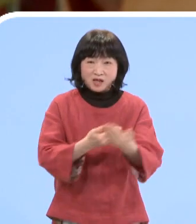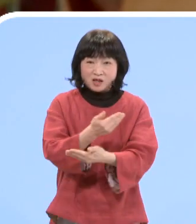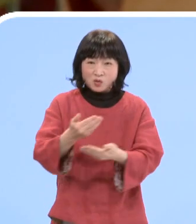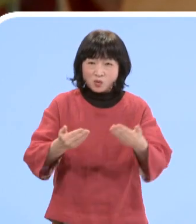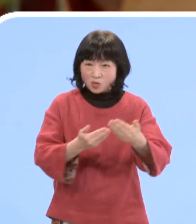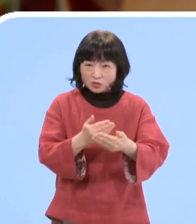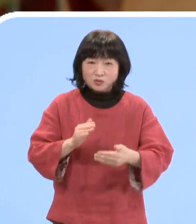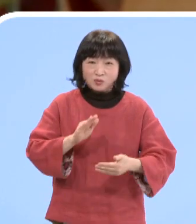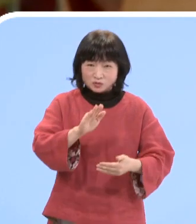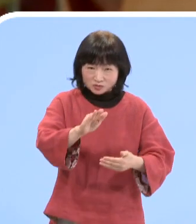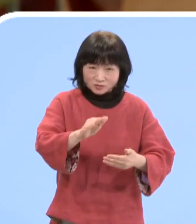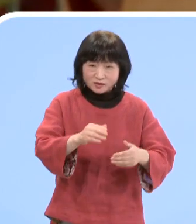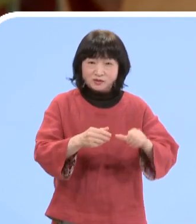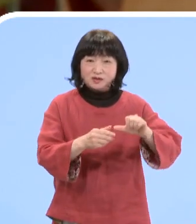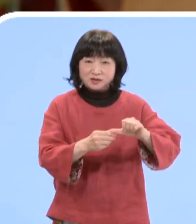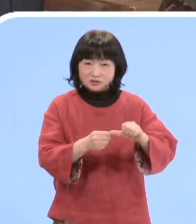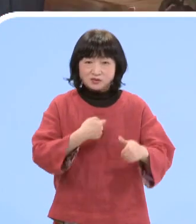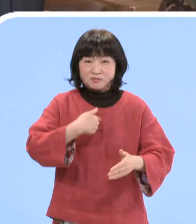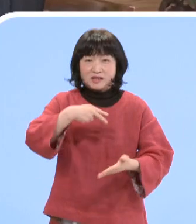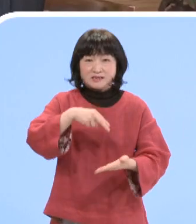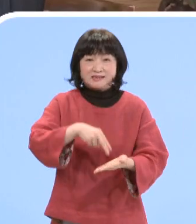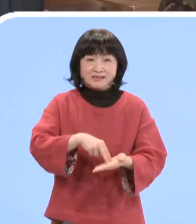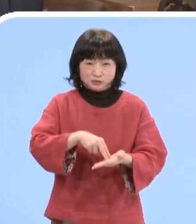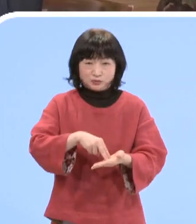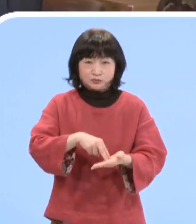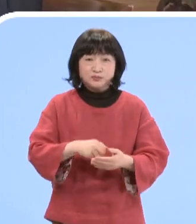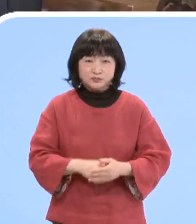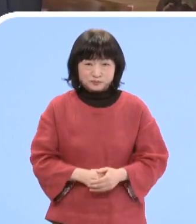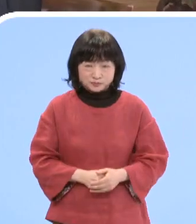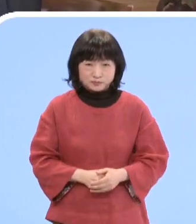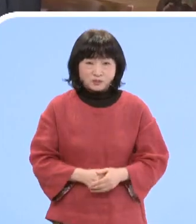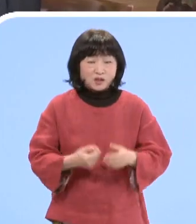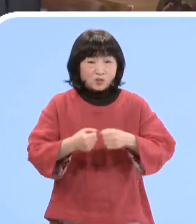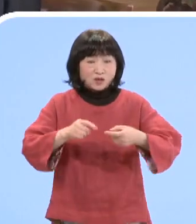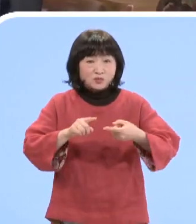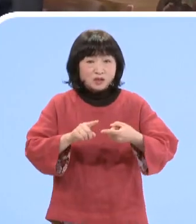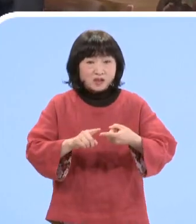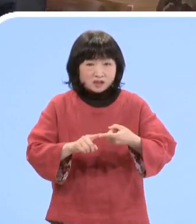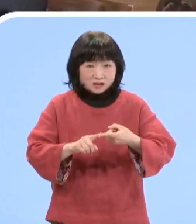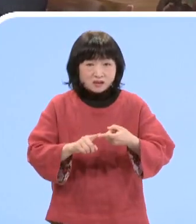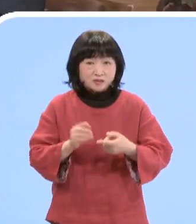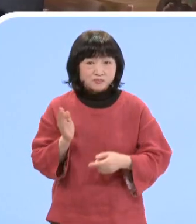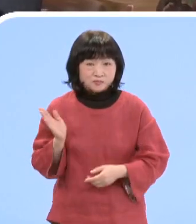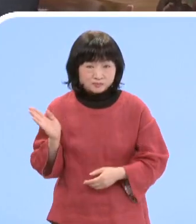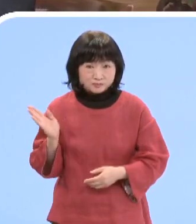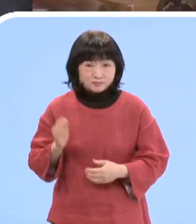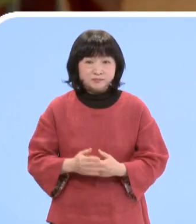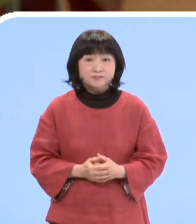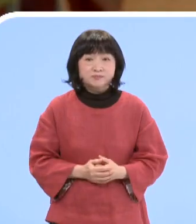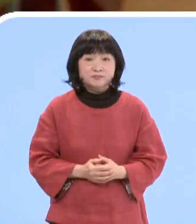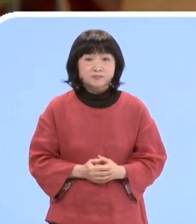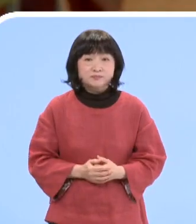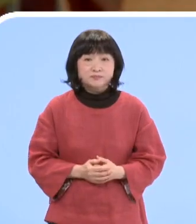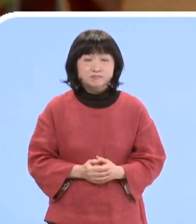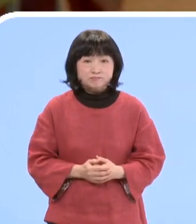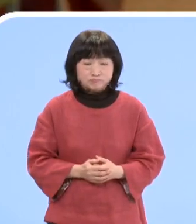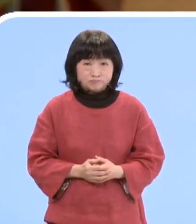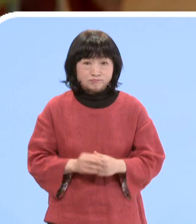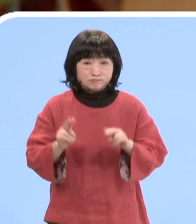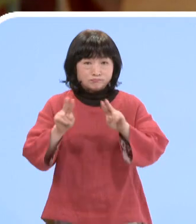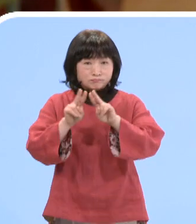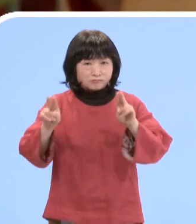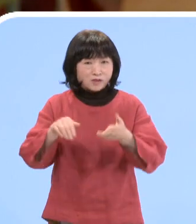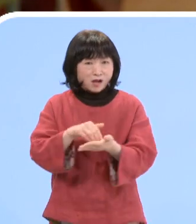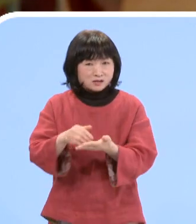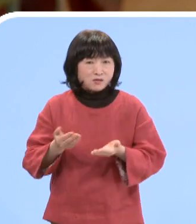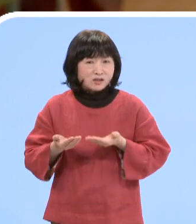にしています。 はい、それでは具体的に見てまいりましょうか。 そうなんですね、あの阪神淡路大震